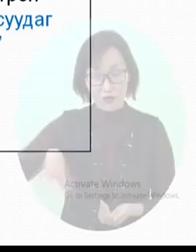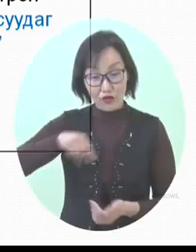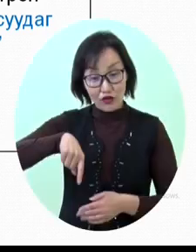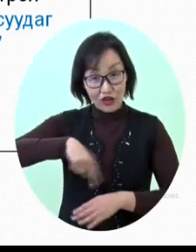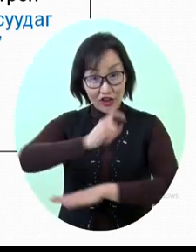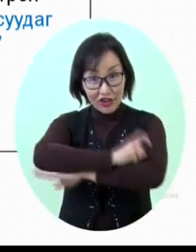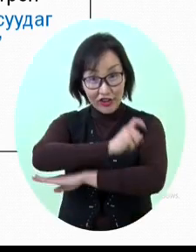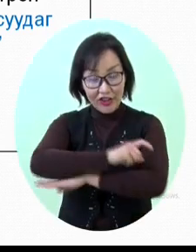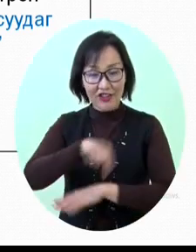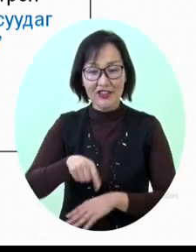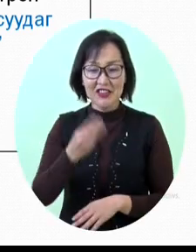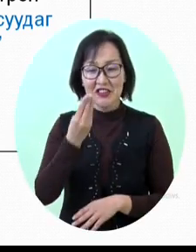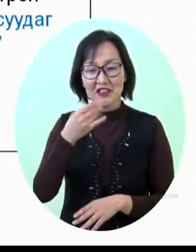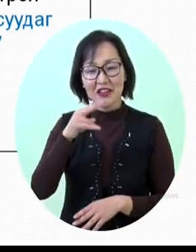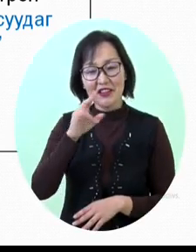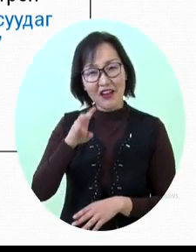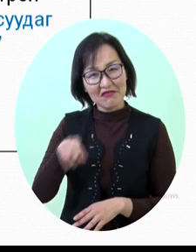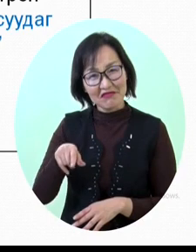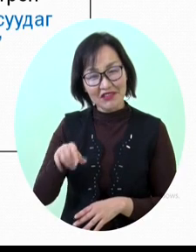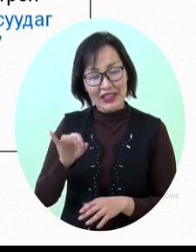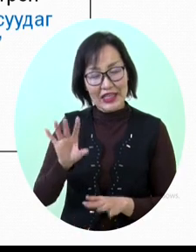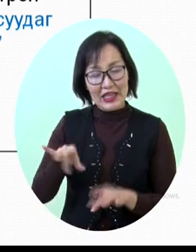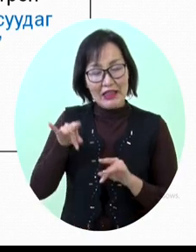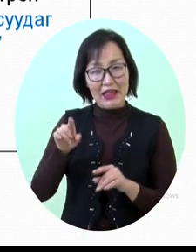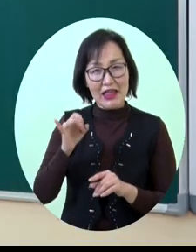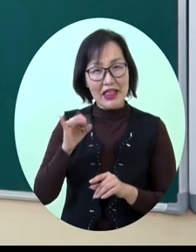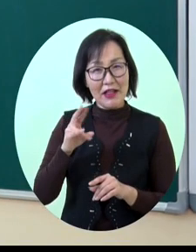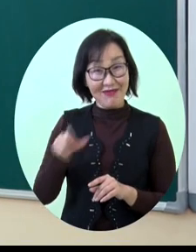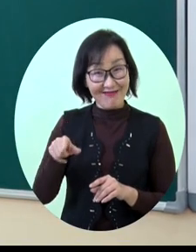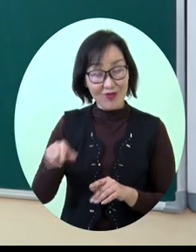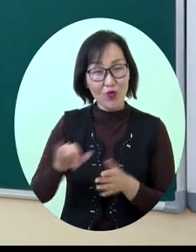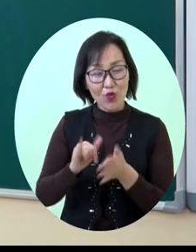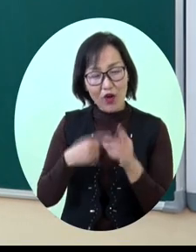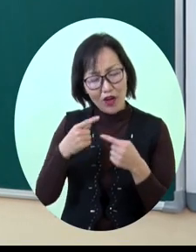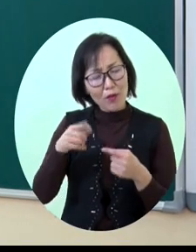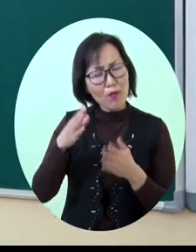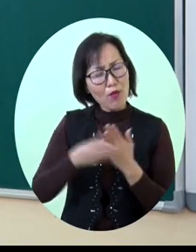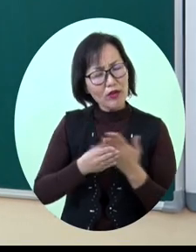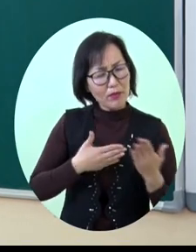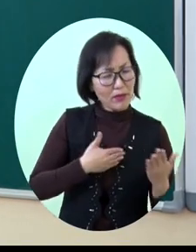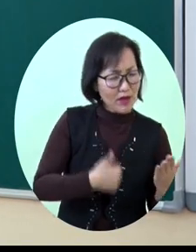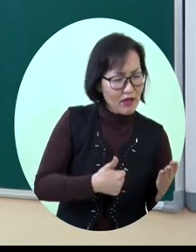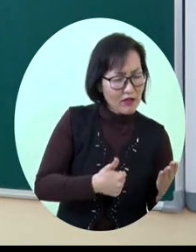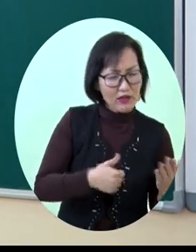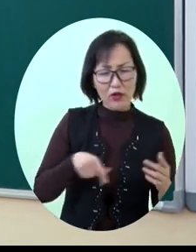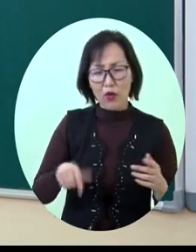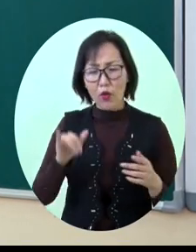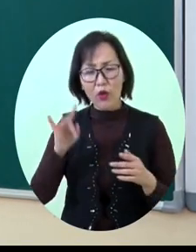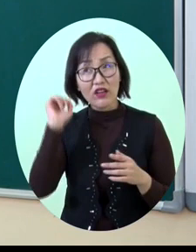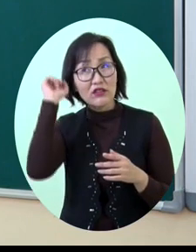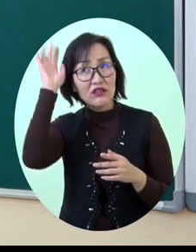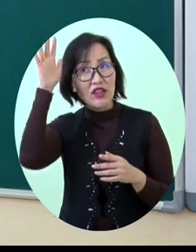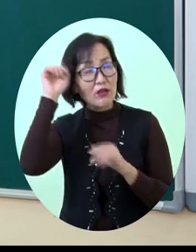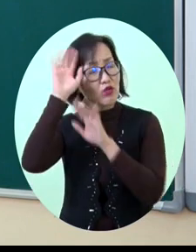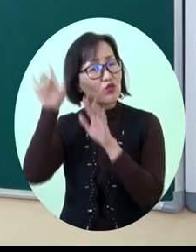За, бид нар өнөөдрийнхөө хичээлээр шийдтний тухай яриа ихтэй ажиллаад ажилсныхаа бодит байдал ба уран сэтгэмж гэдгийг юу